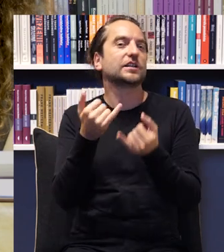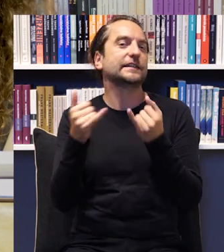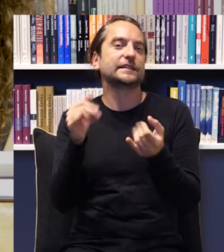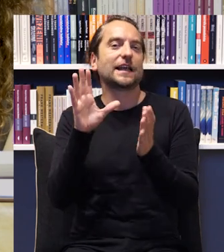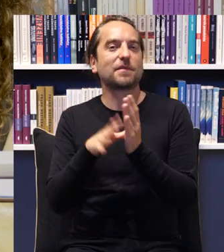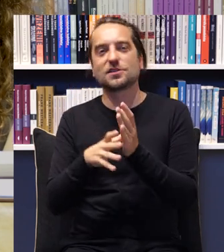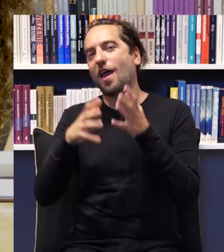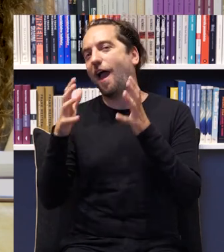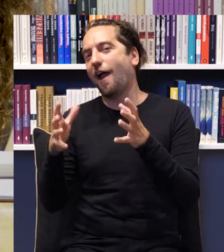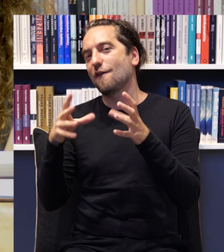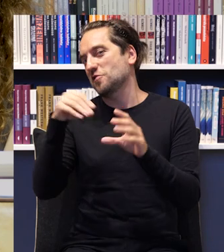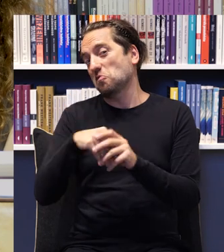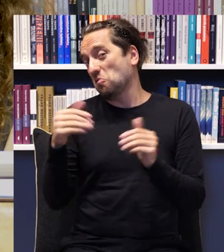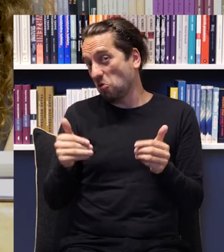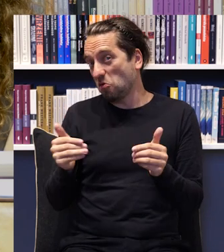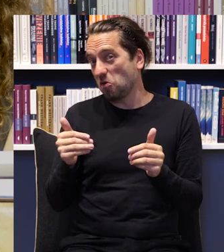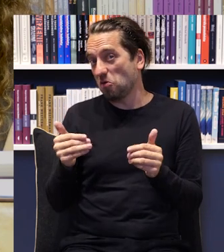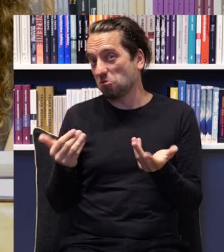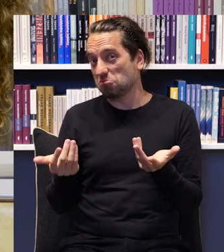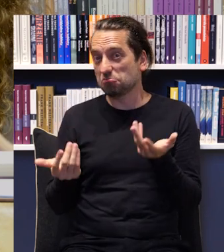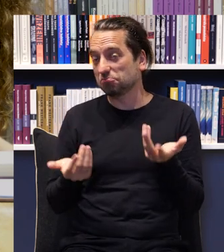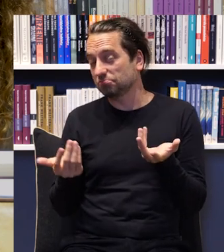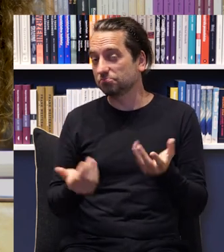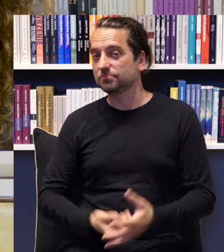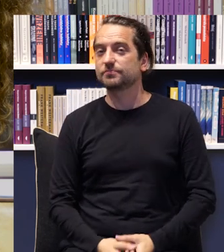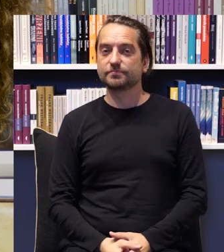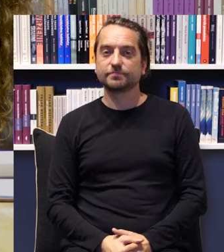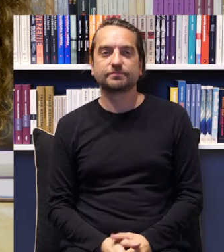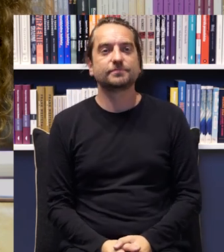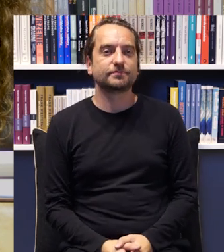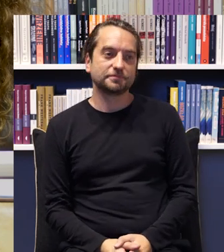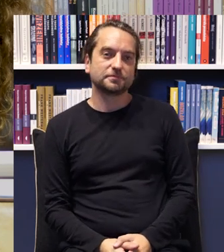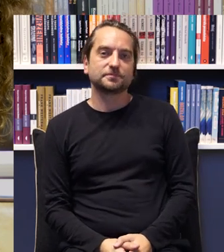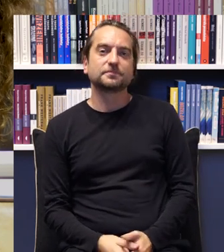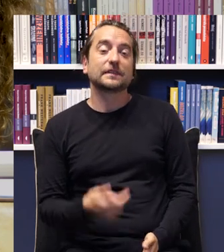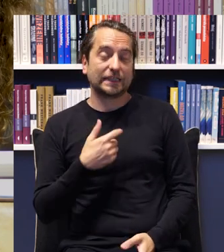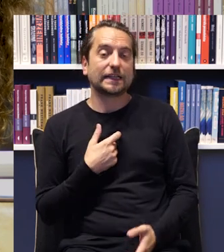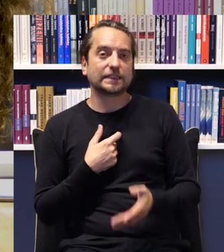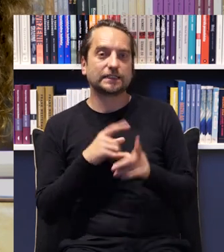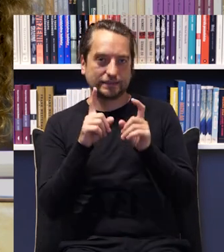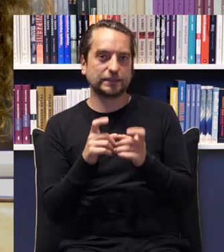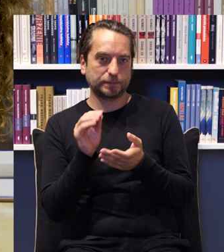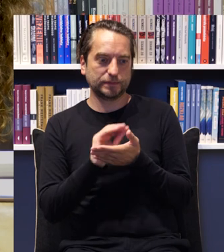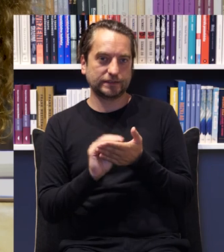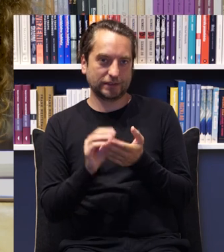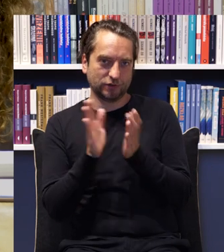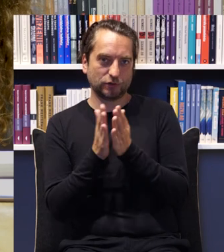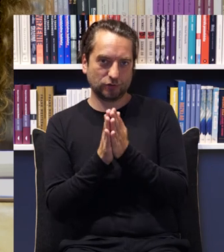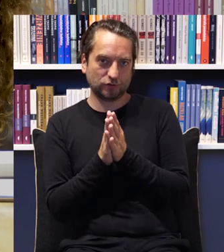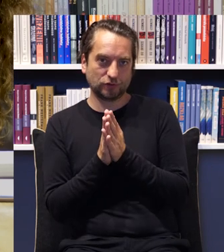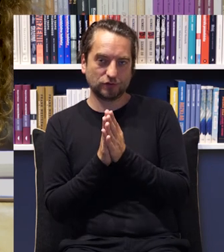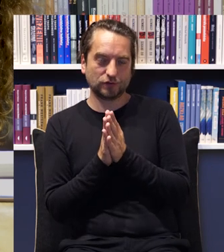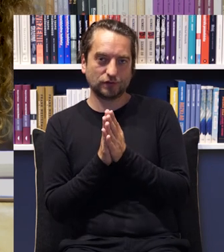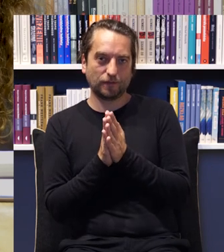inne duże miasto, które by równie dobrze tę rolę odegrało. Jak zaczynałam pisać tę książkę, jak